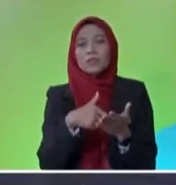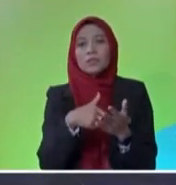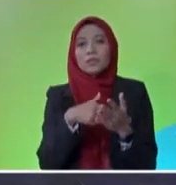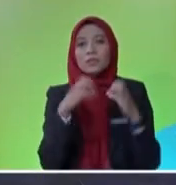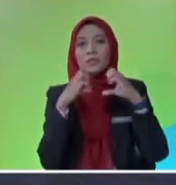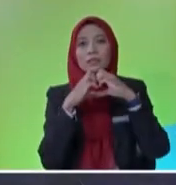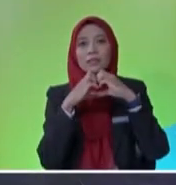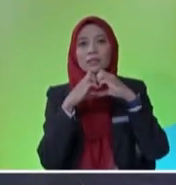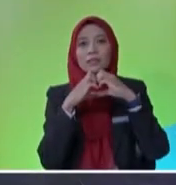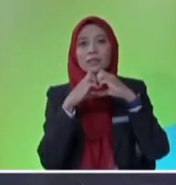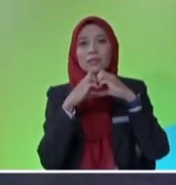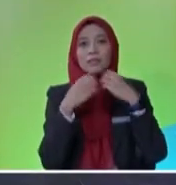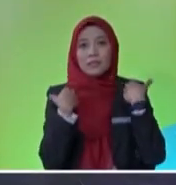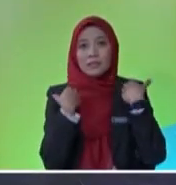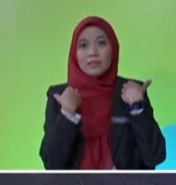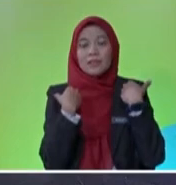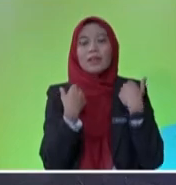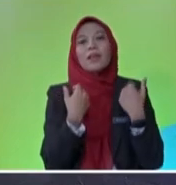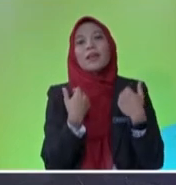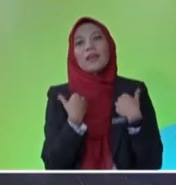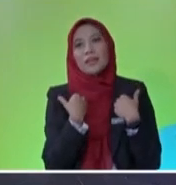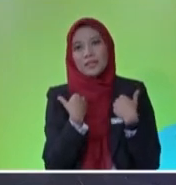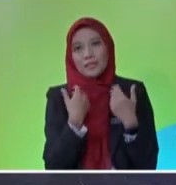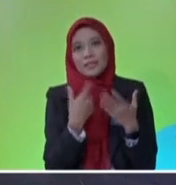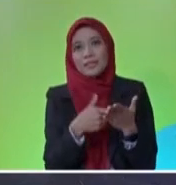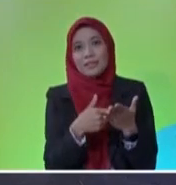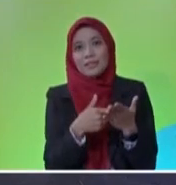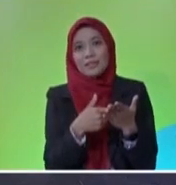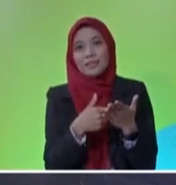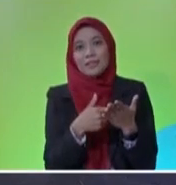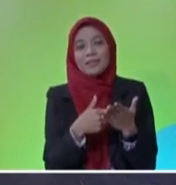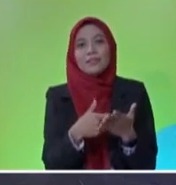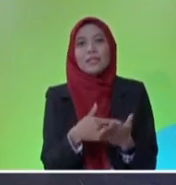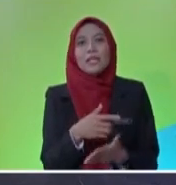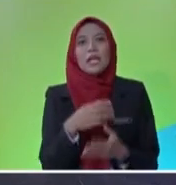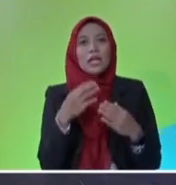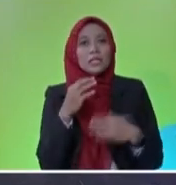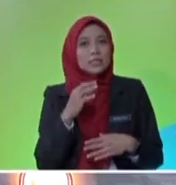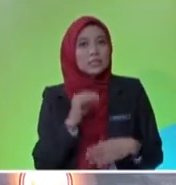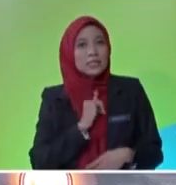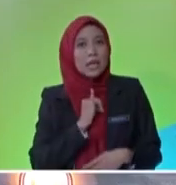hati-hati ada jga DH tidak punya hati saya bertanya-tanya